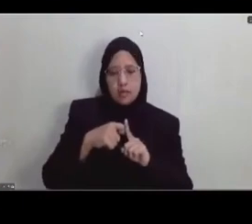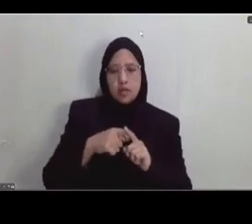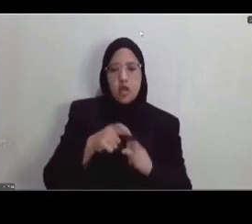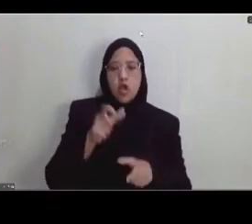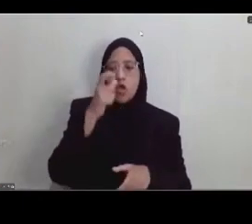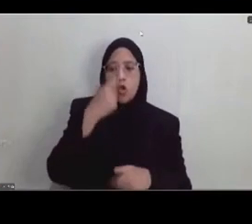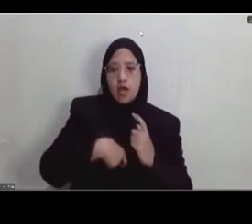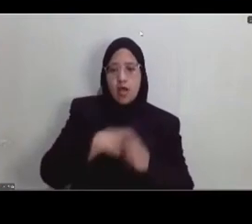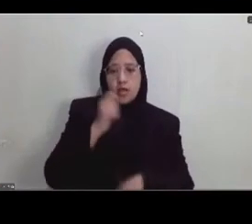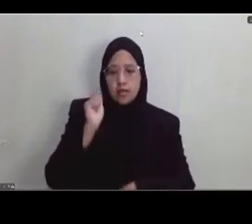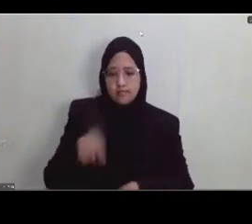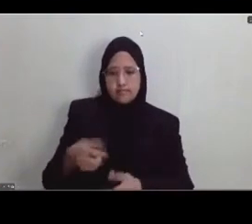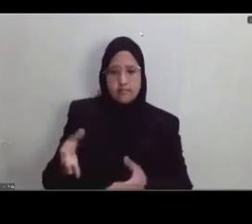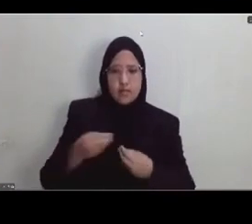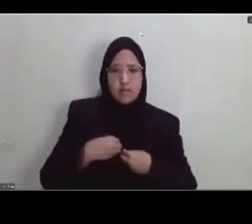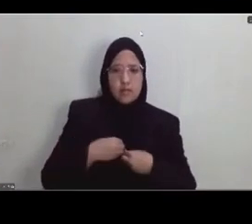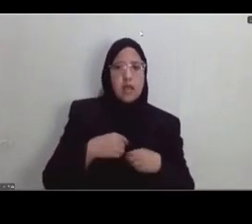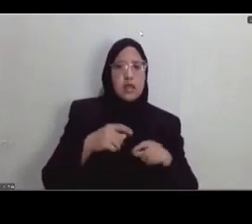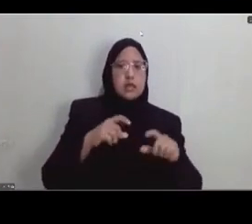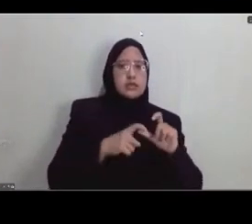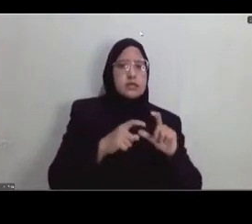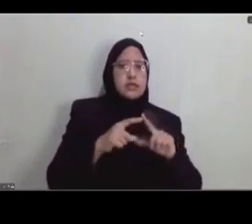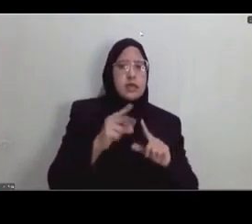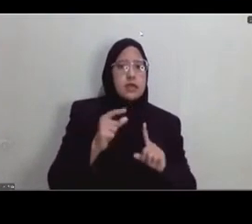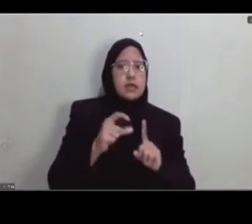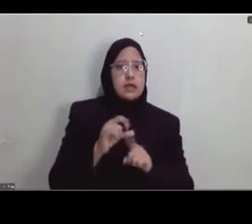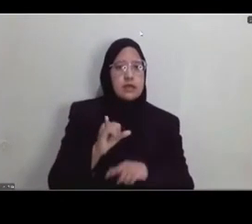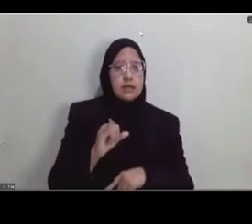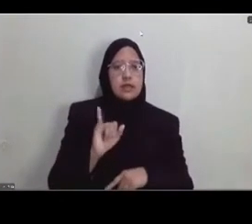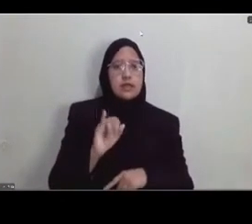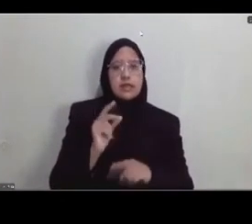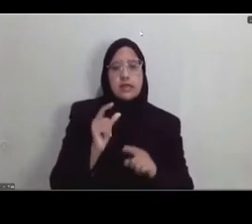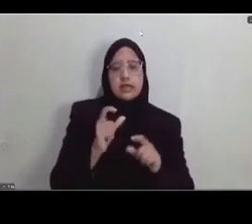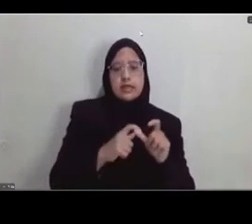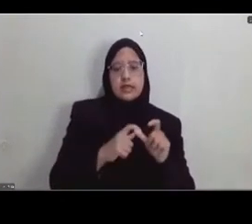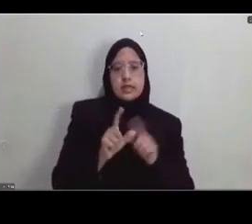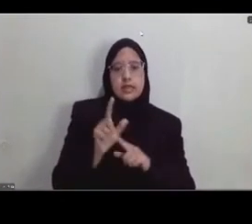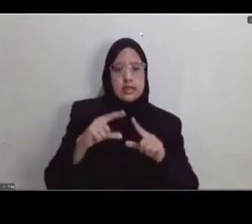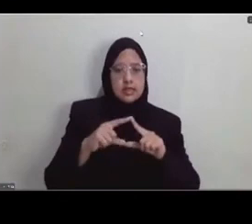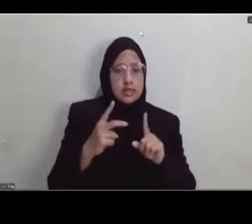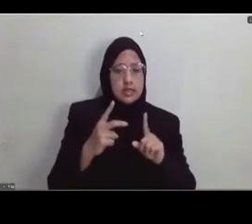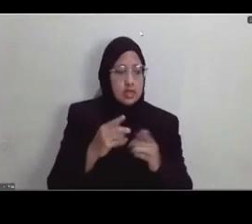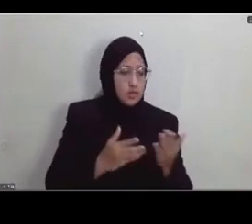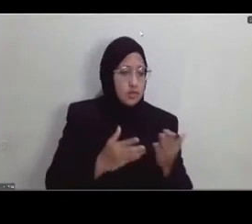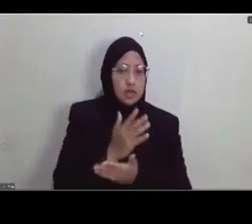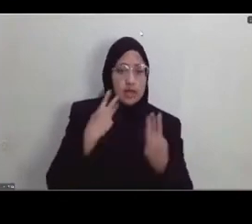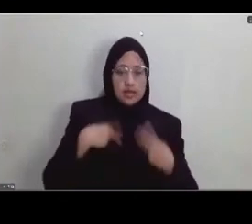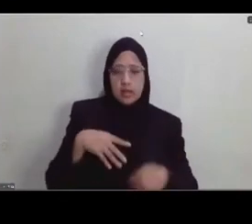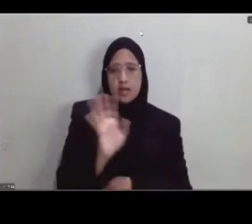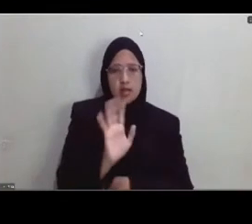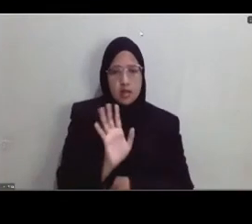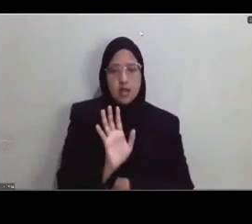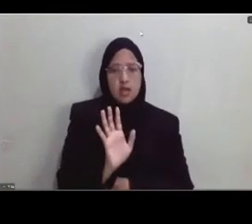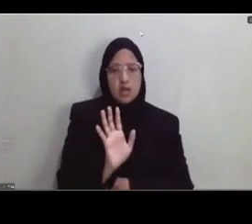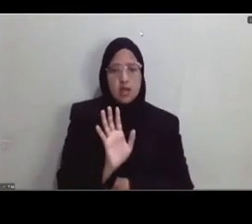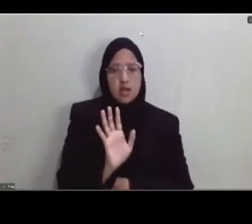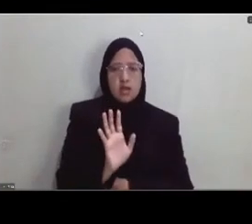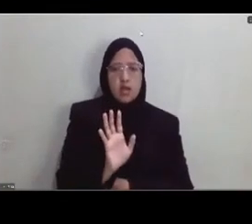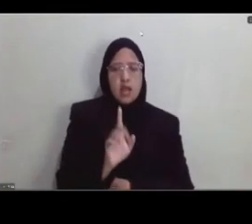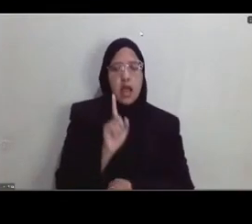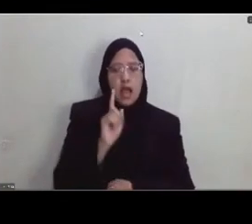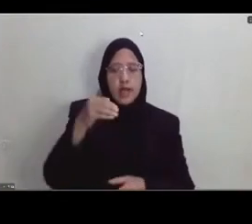irsah tidak dikatakan melanggar kode etik yang disebabkan Materi muatan terpendapat berbeda atau